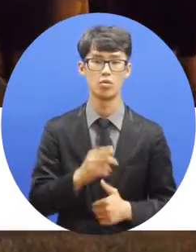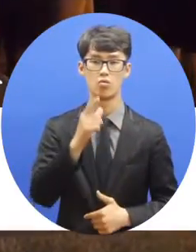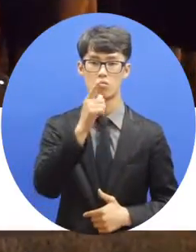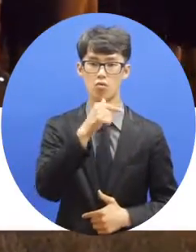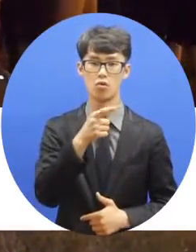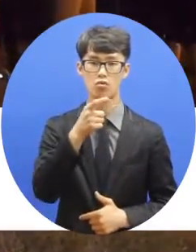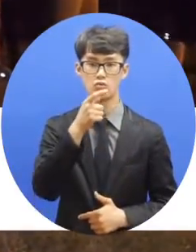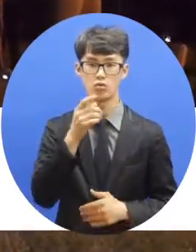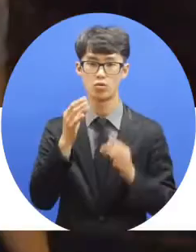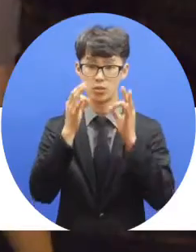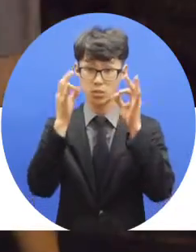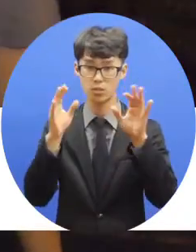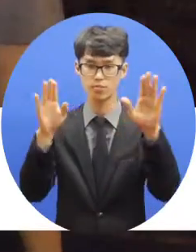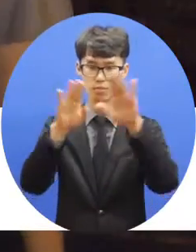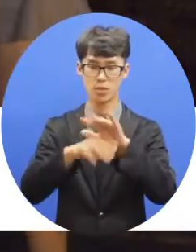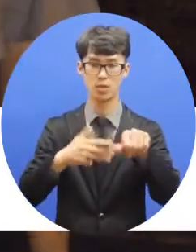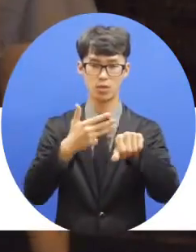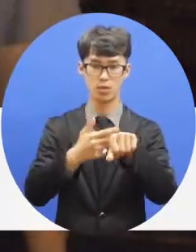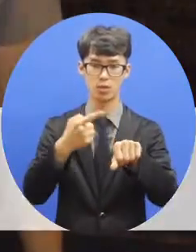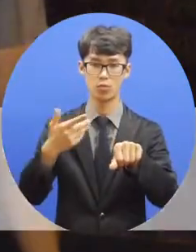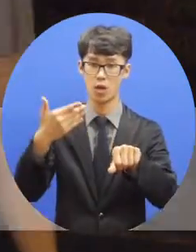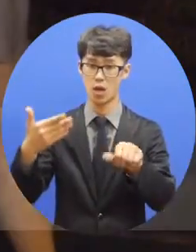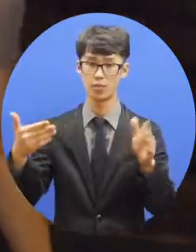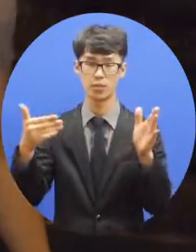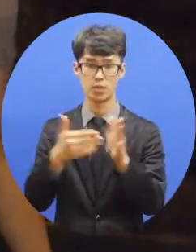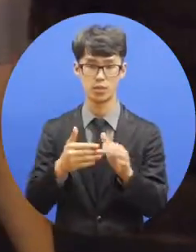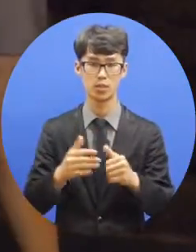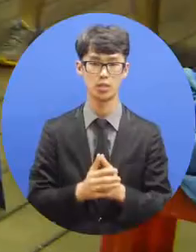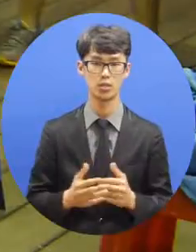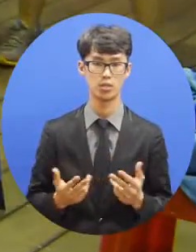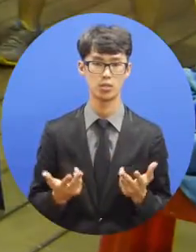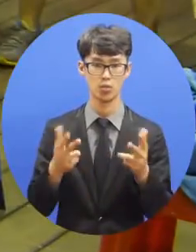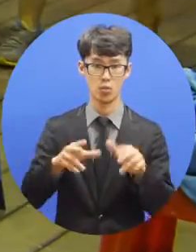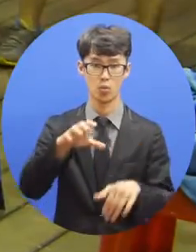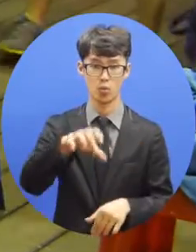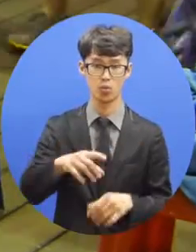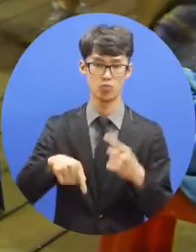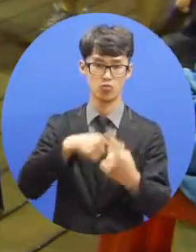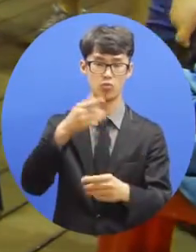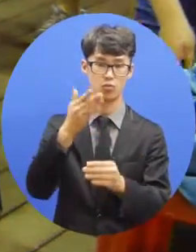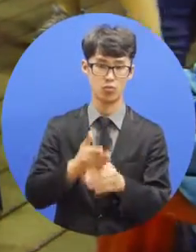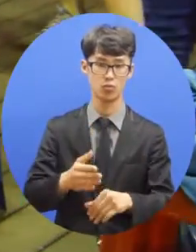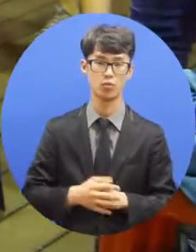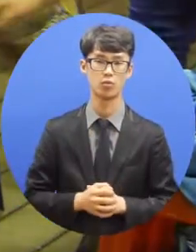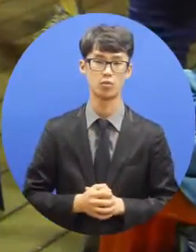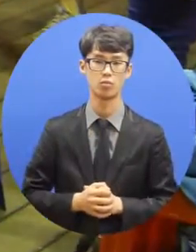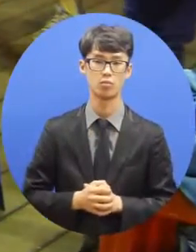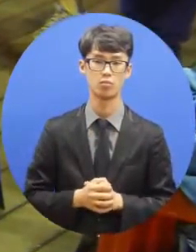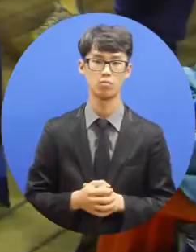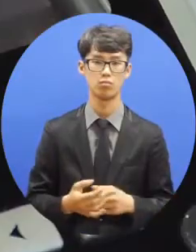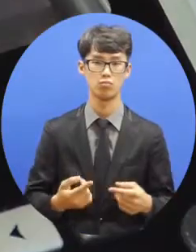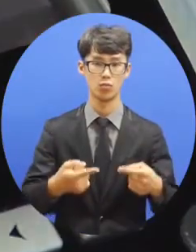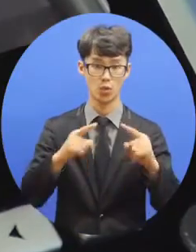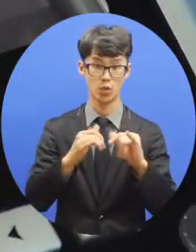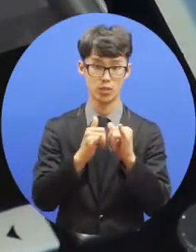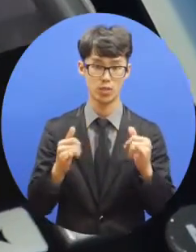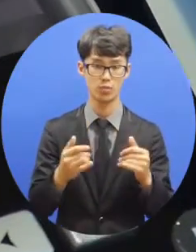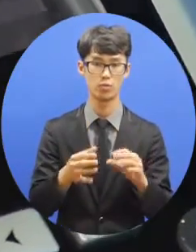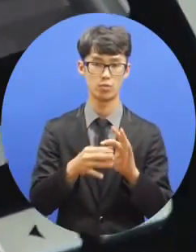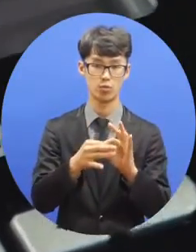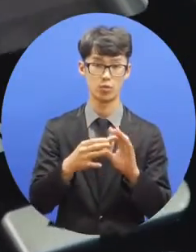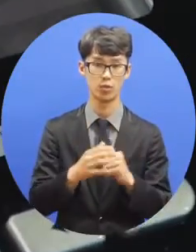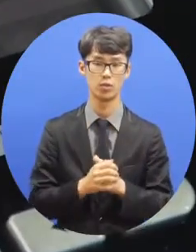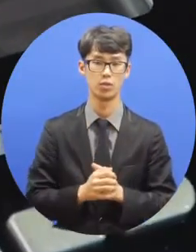저녁 8시부터 9시까지 금강신광공원에서 운영하고 있는데요. 참여 주민을 위해 월